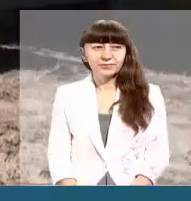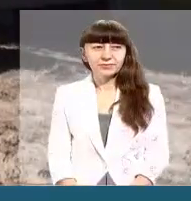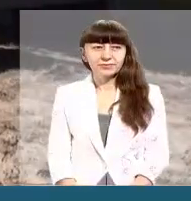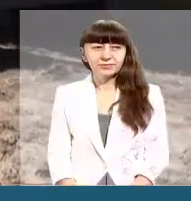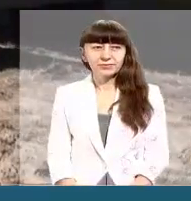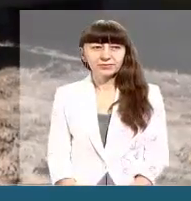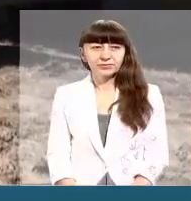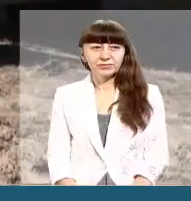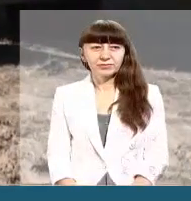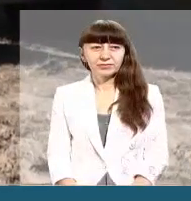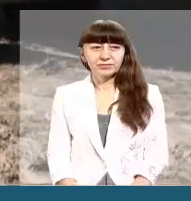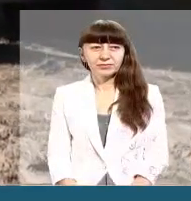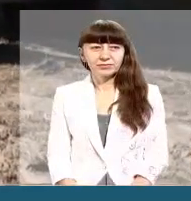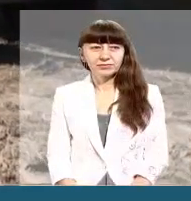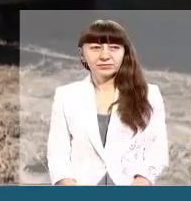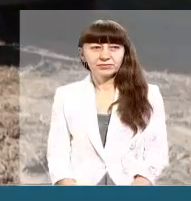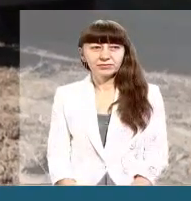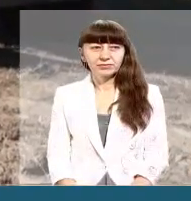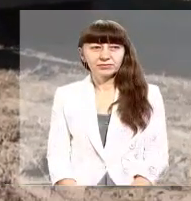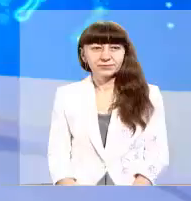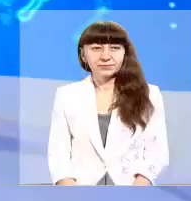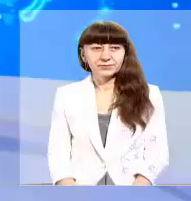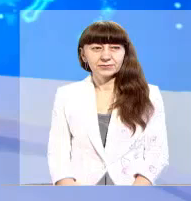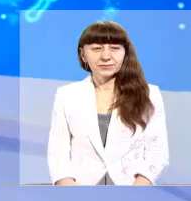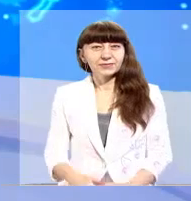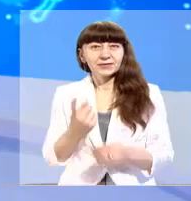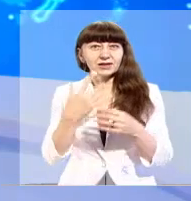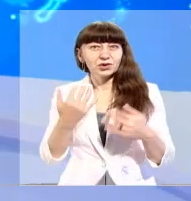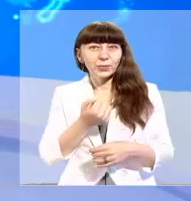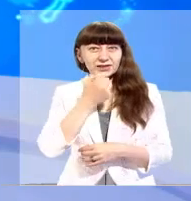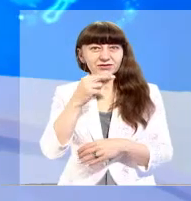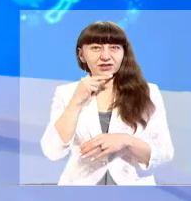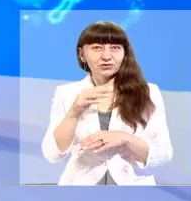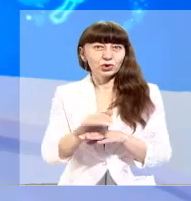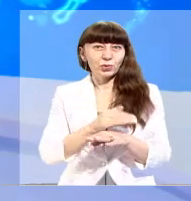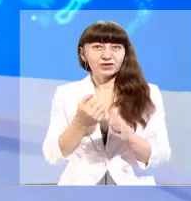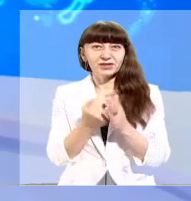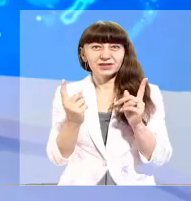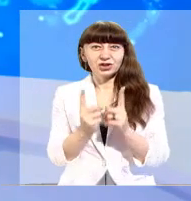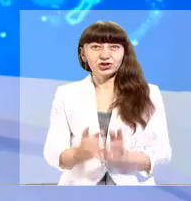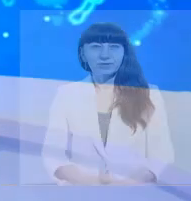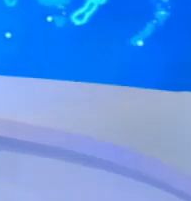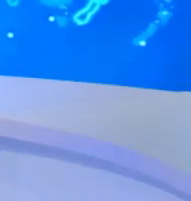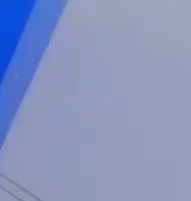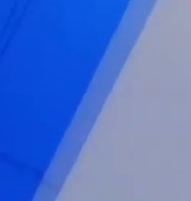Сейтхан, Олег Сытник, телеканал Кустанай. На этом у нас все. До скорых встреч.